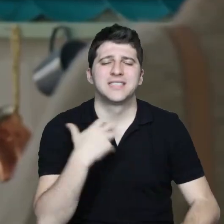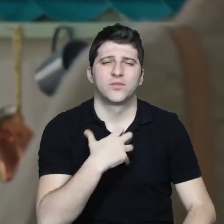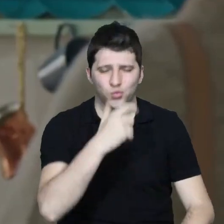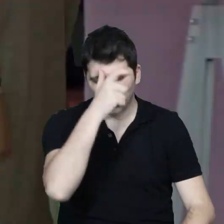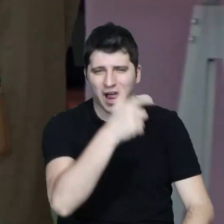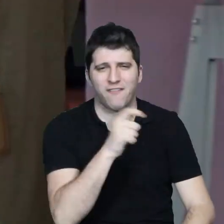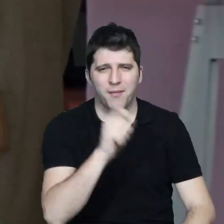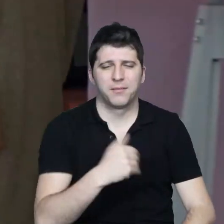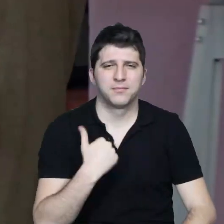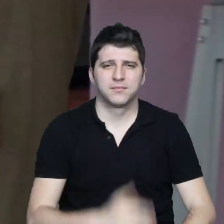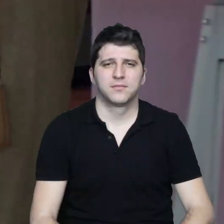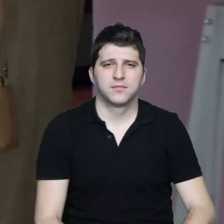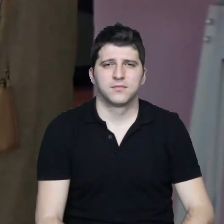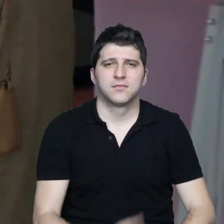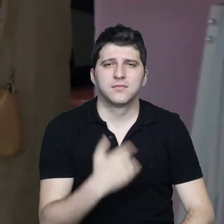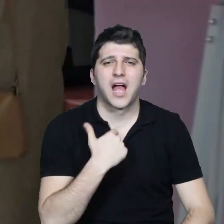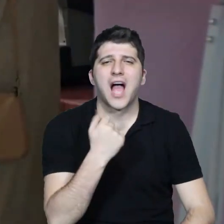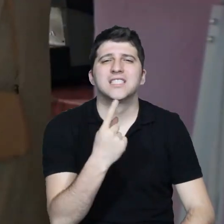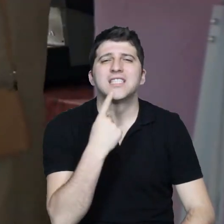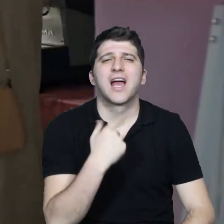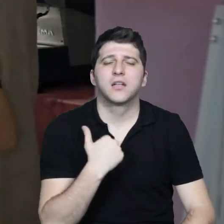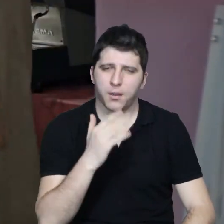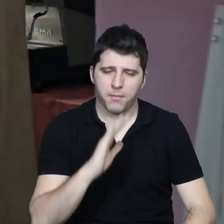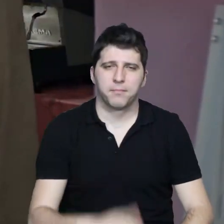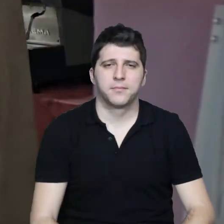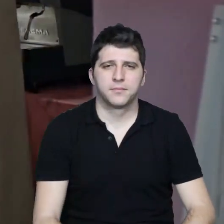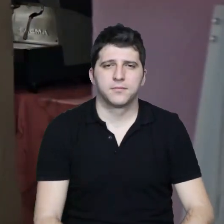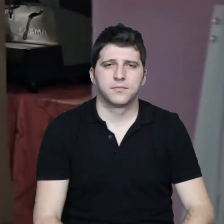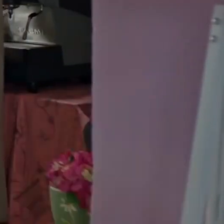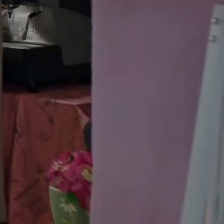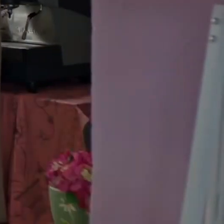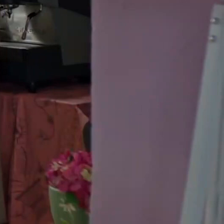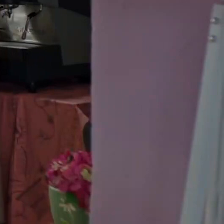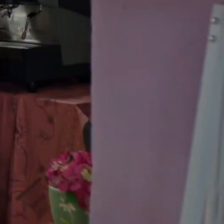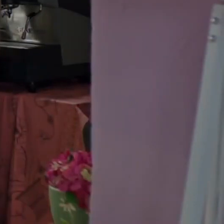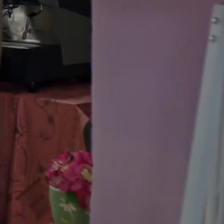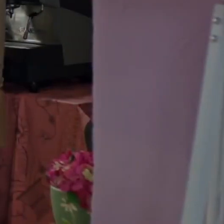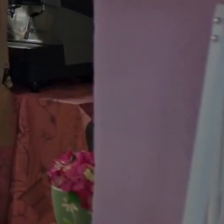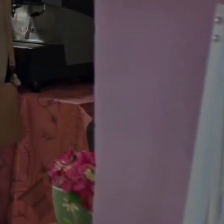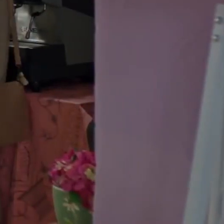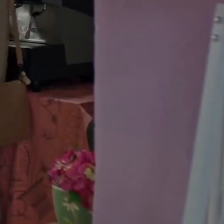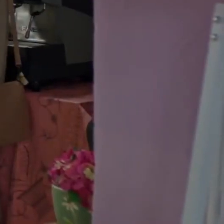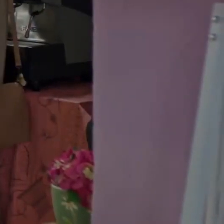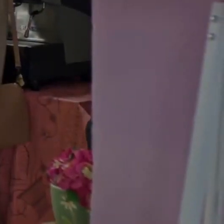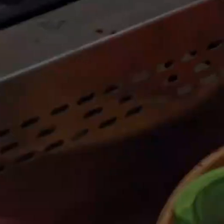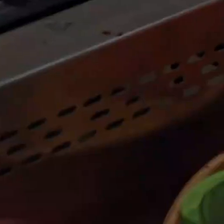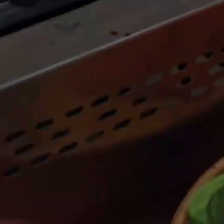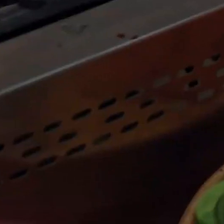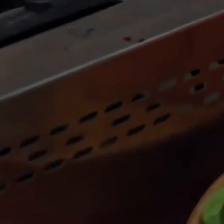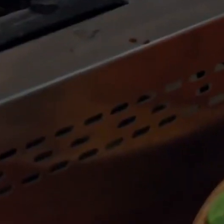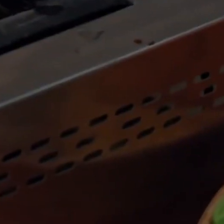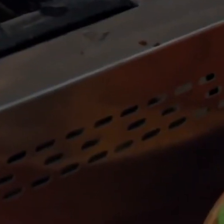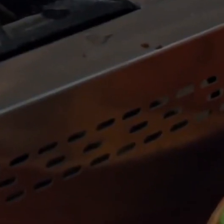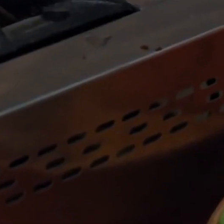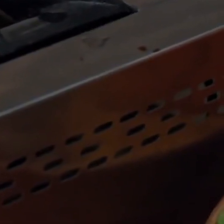kahvesi yapayım ben. Benimkisi az şekerli olsun. Tamam. Uzun çakmakla ocağı yakıyor. Kezban kollarını